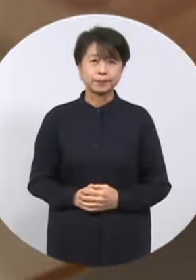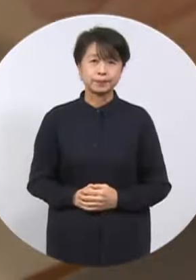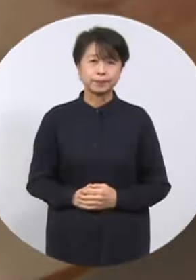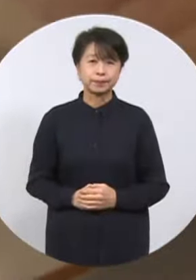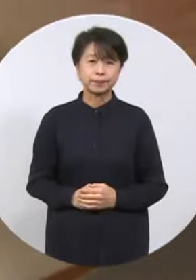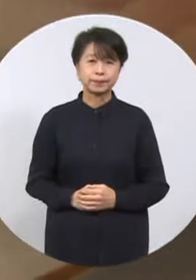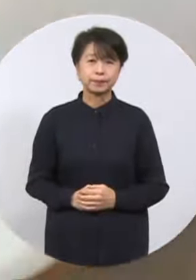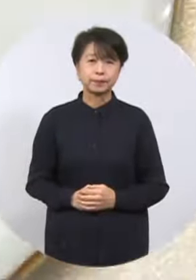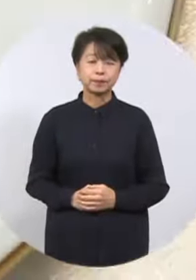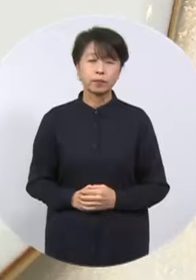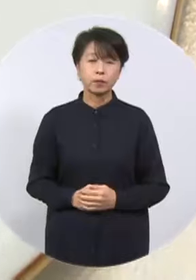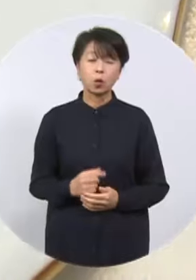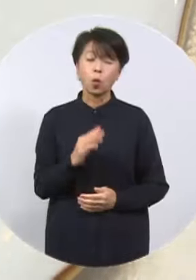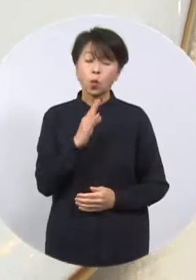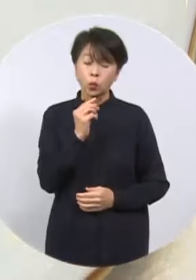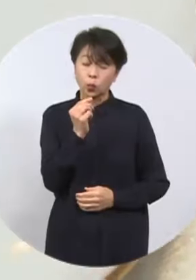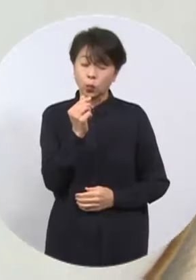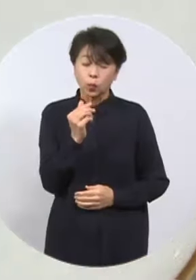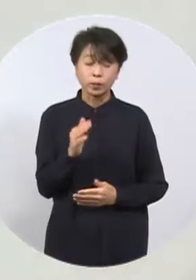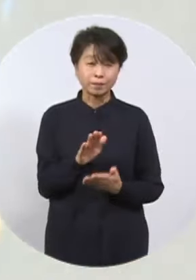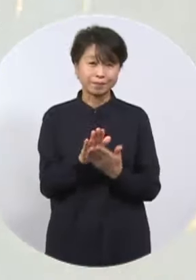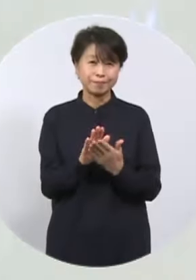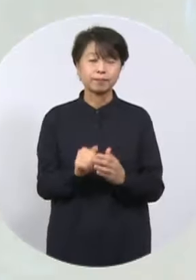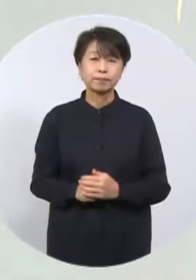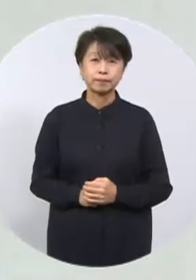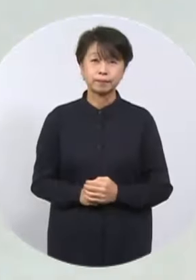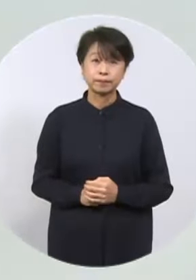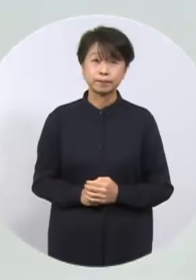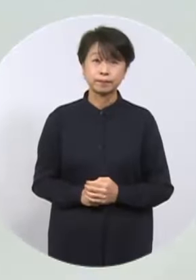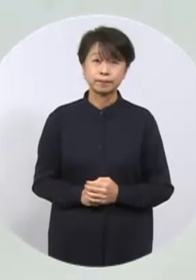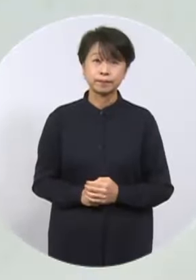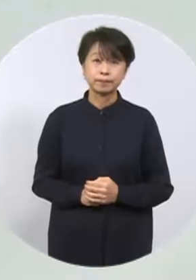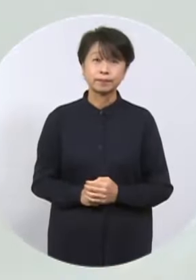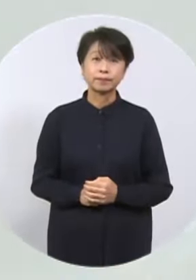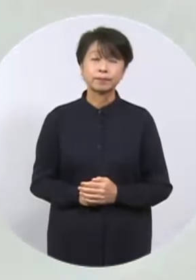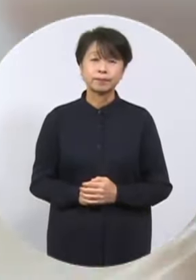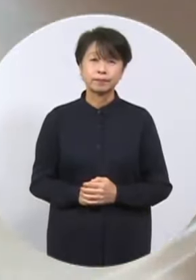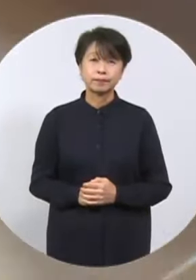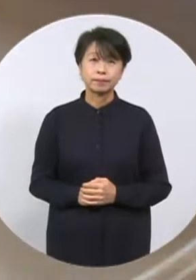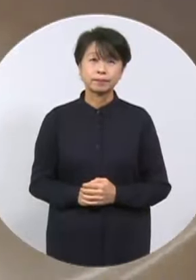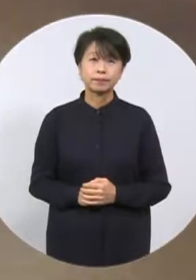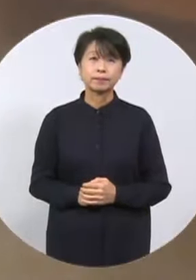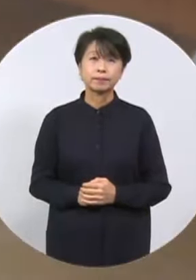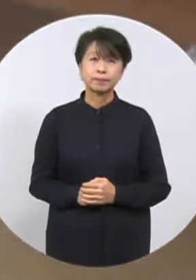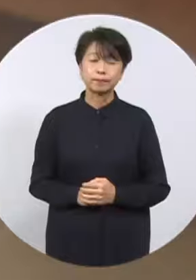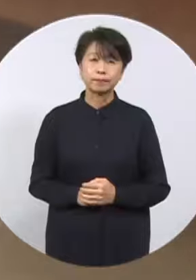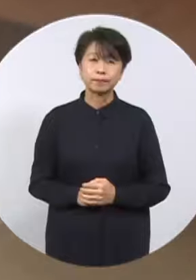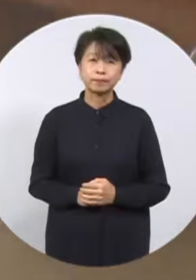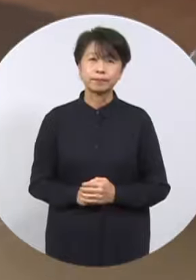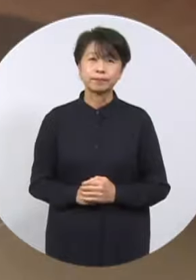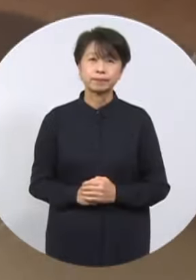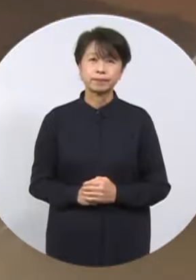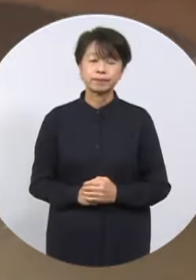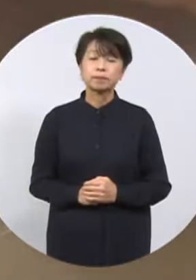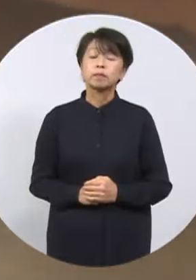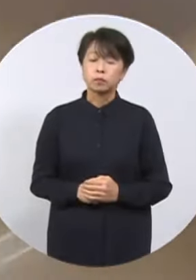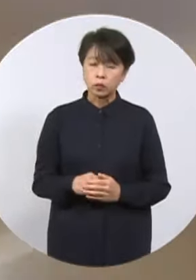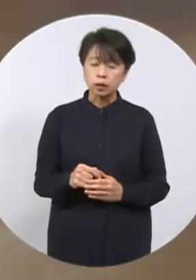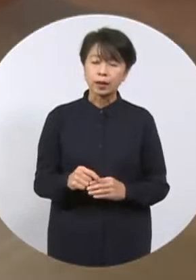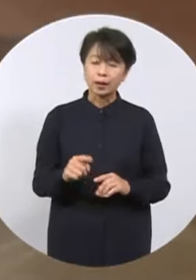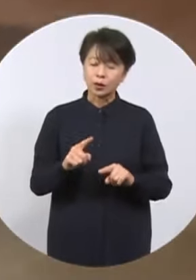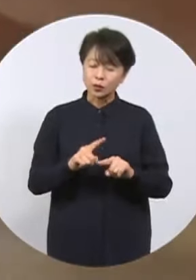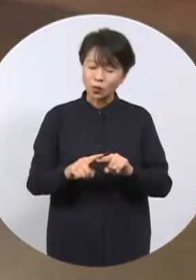こうやって少しほんのり、 本当だ、言われてるよ、確かにほんのりね、黄色なんですよね。 はい、そうです。でだんだんだん